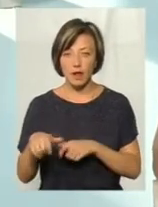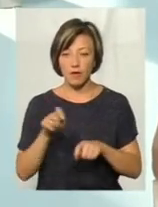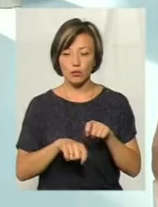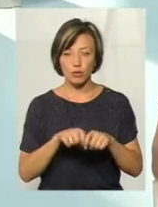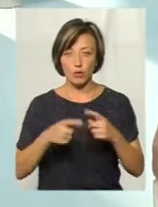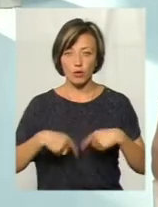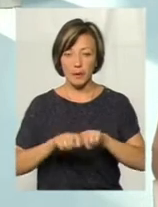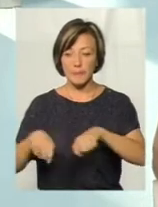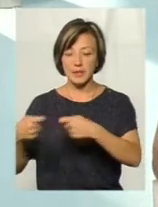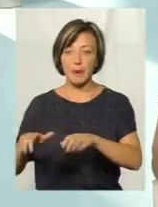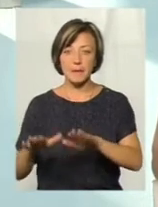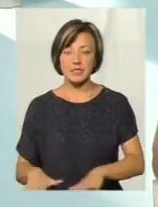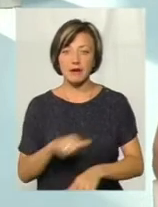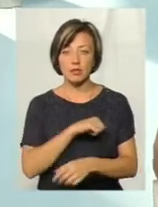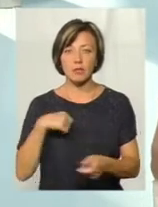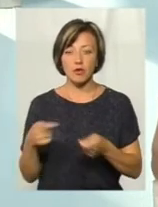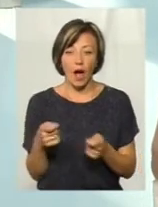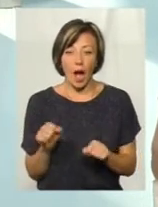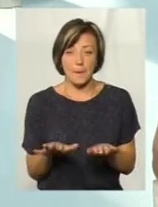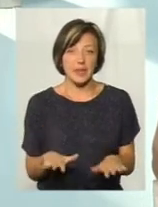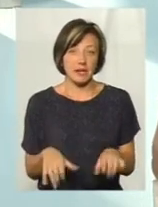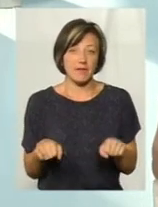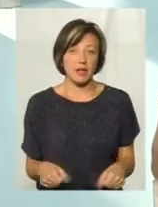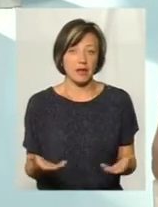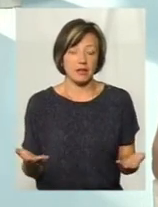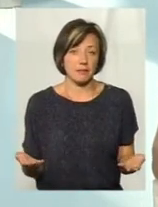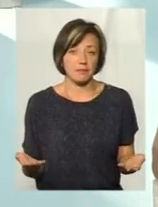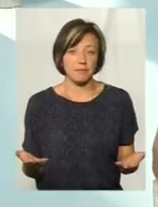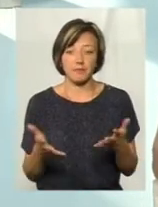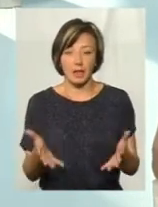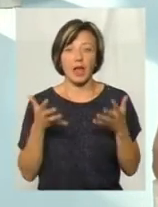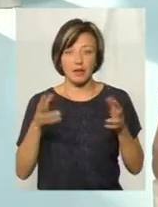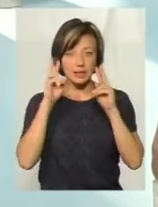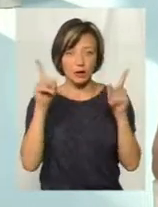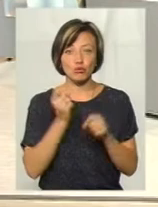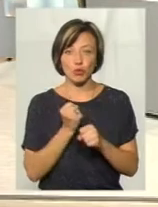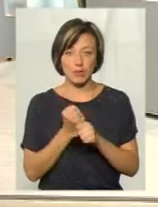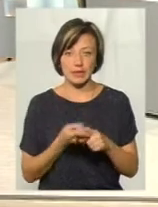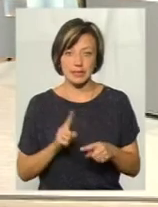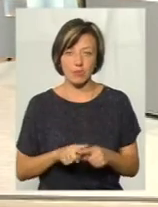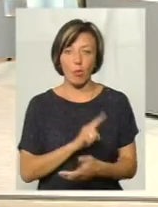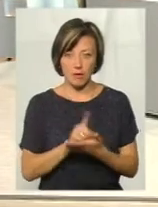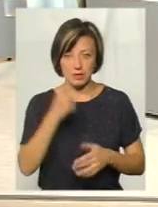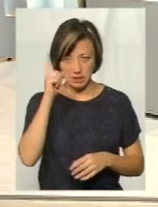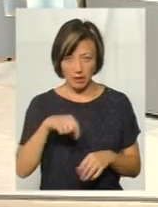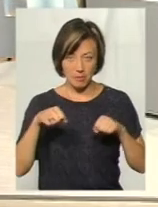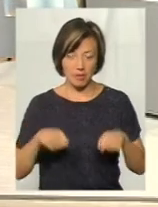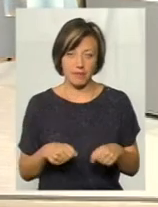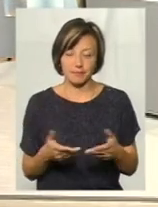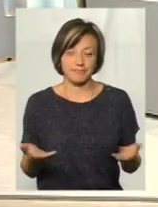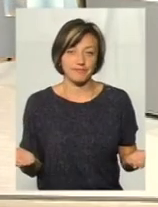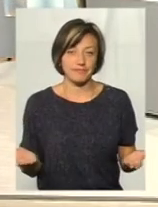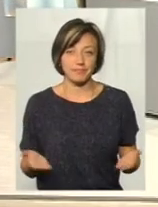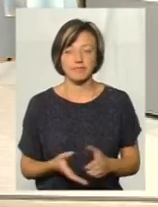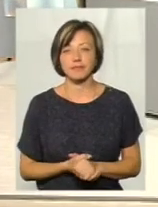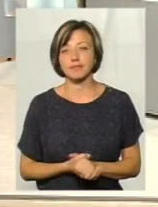органів, передали місцевому самоврядуванню, а самоврядування не права знає, свої це, чітко не знає, знає що робити, так, а обов'язки свої, фактично це вже обов'язки. В